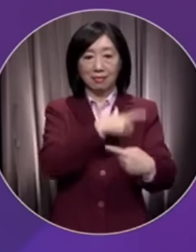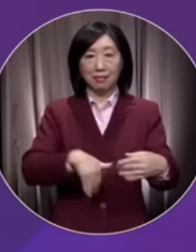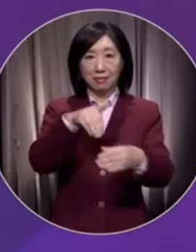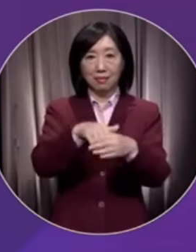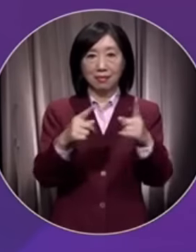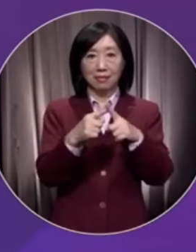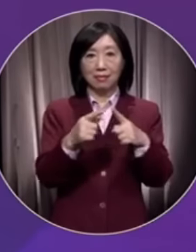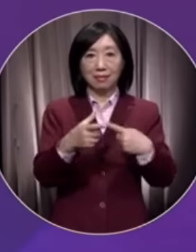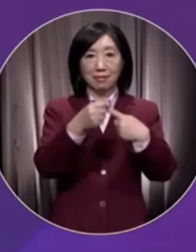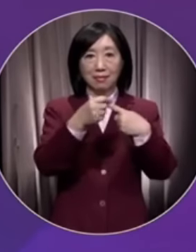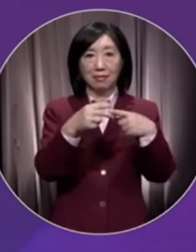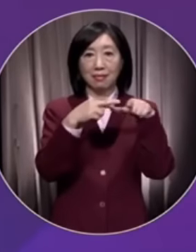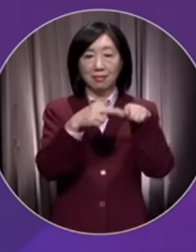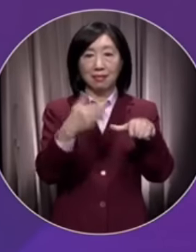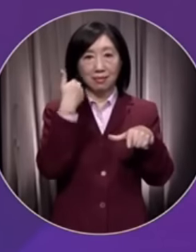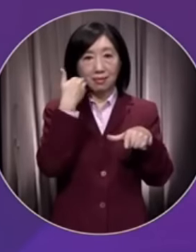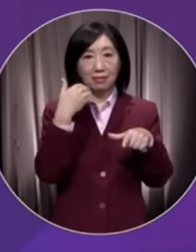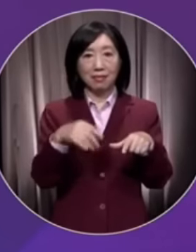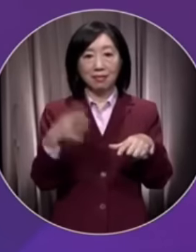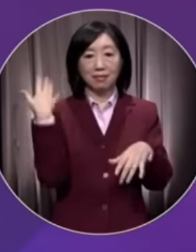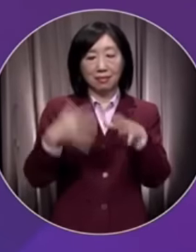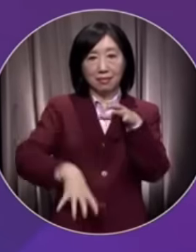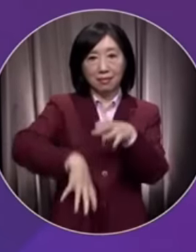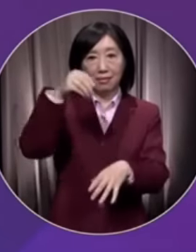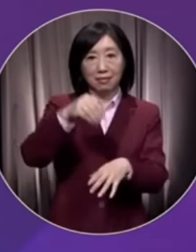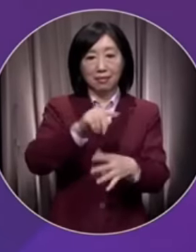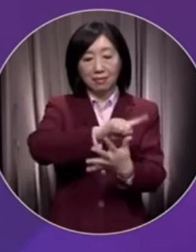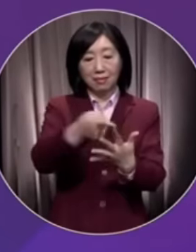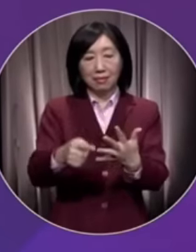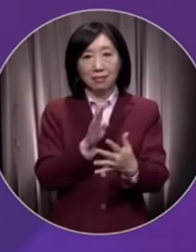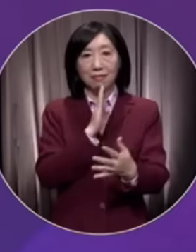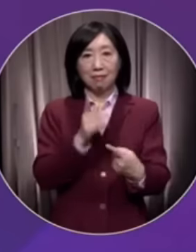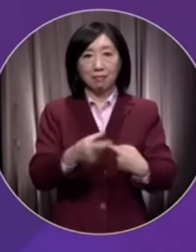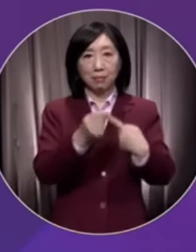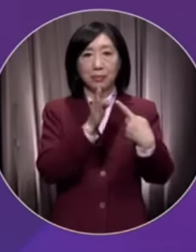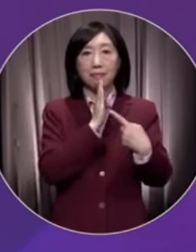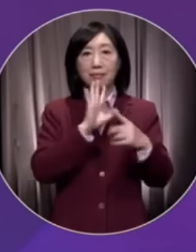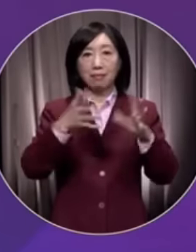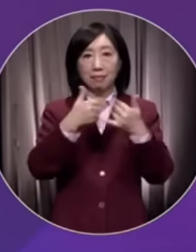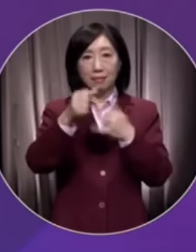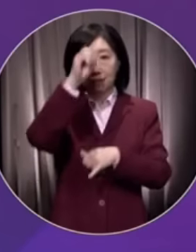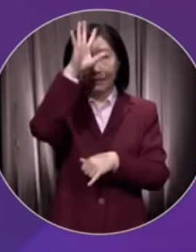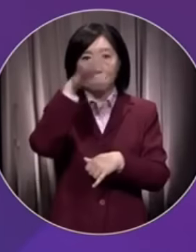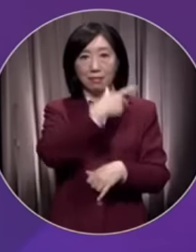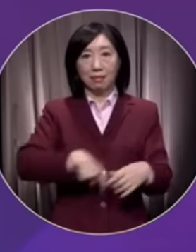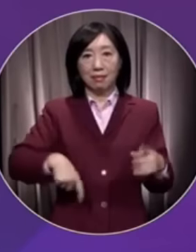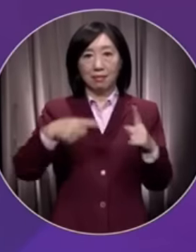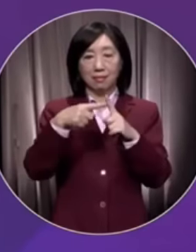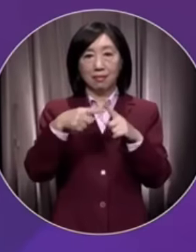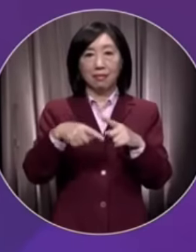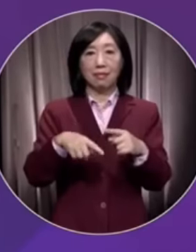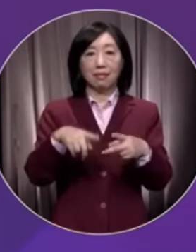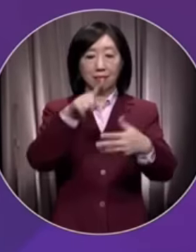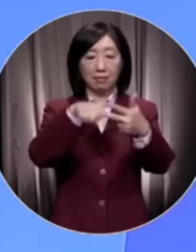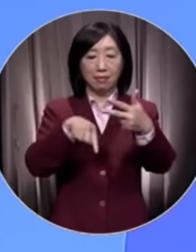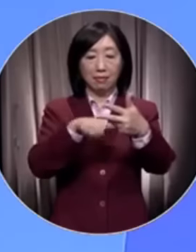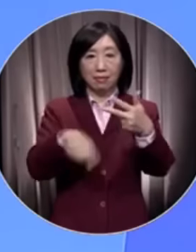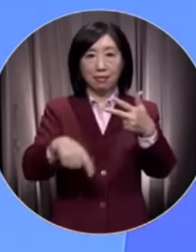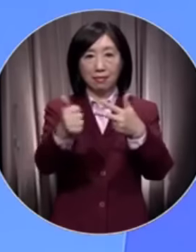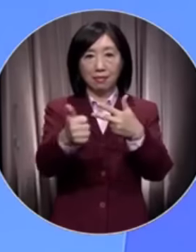讲，按照先前抽签的顺序，第一位为大家介绍的是国民党总统候选人朱立伦先